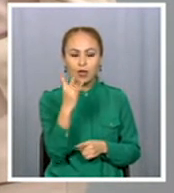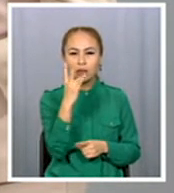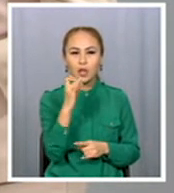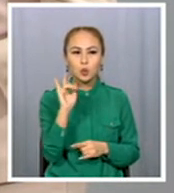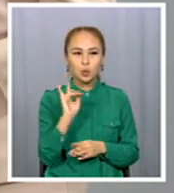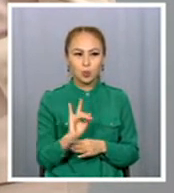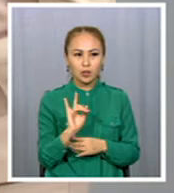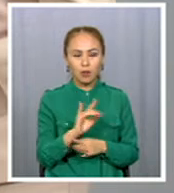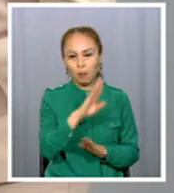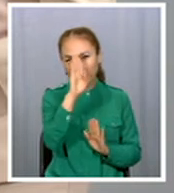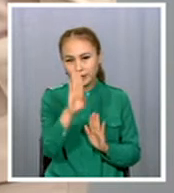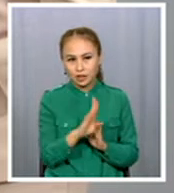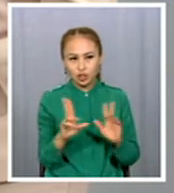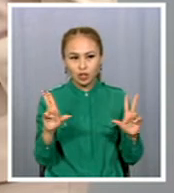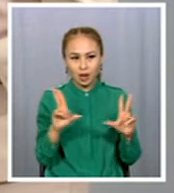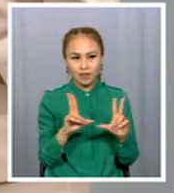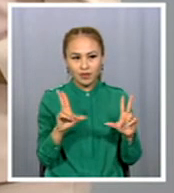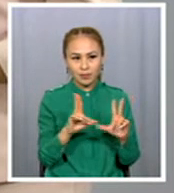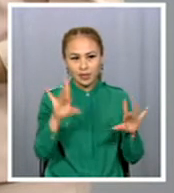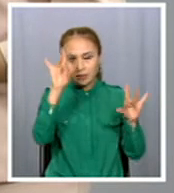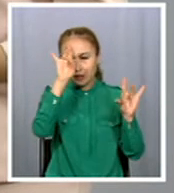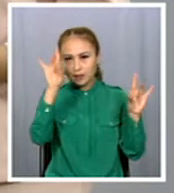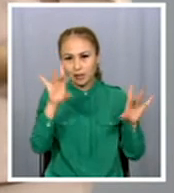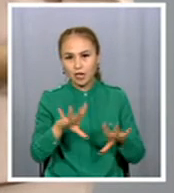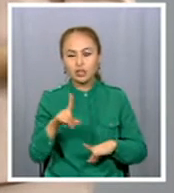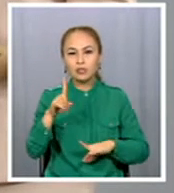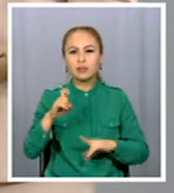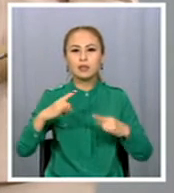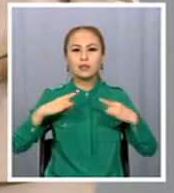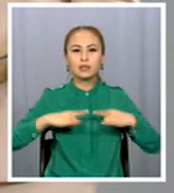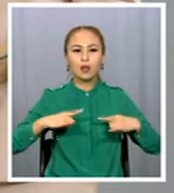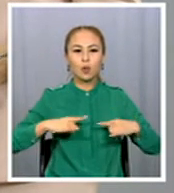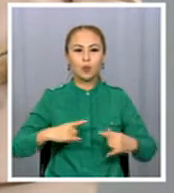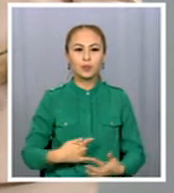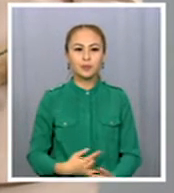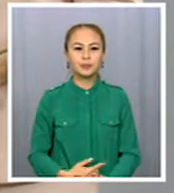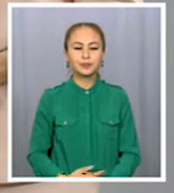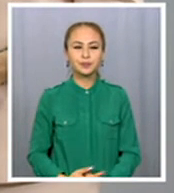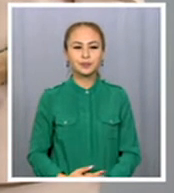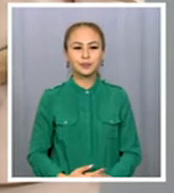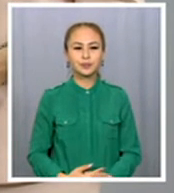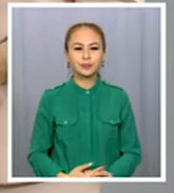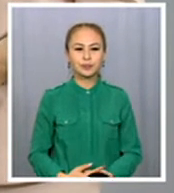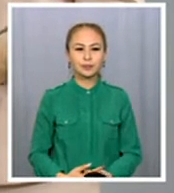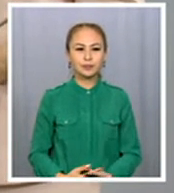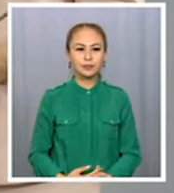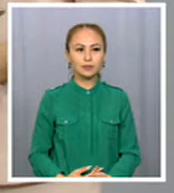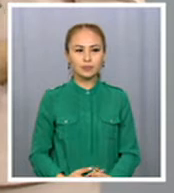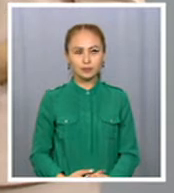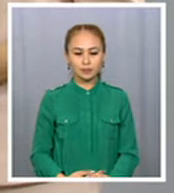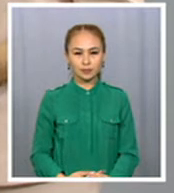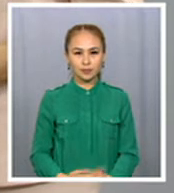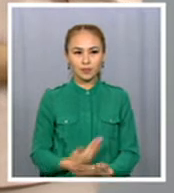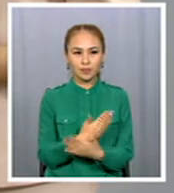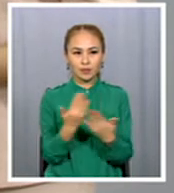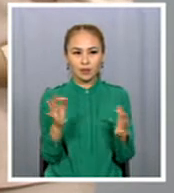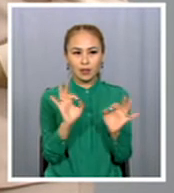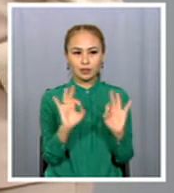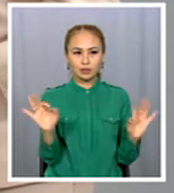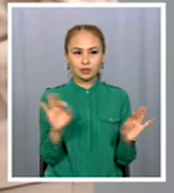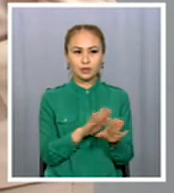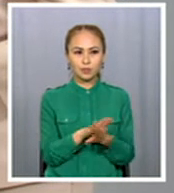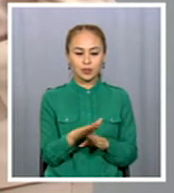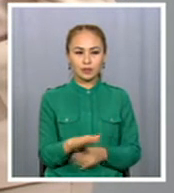«на стуле», «под шкафом», «растеряша», «за столом». Молодцы, ребята. Вы отлично справились с